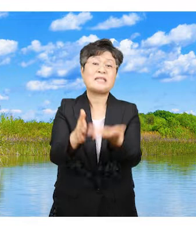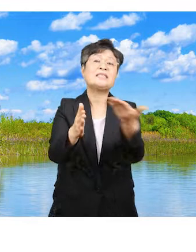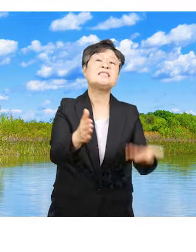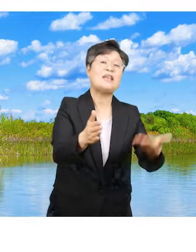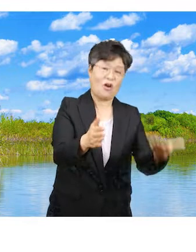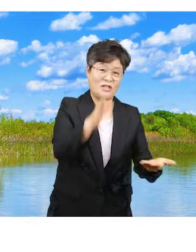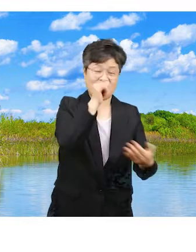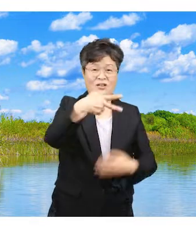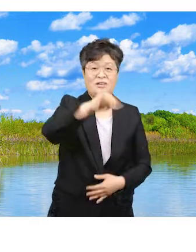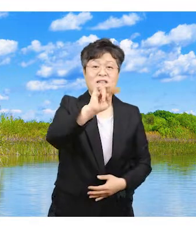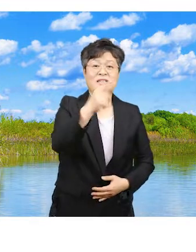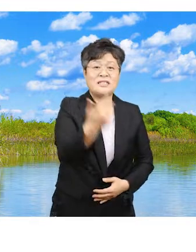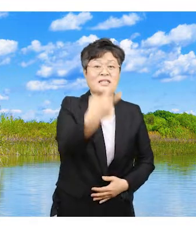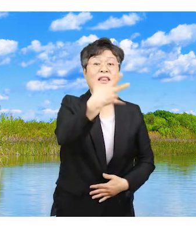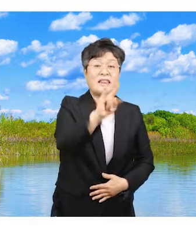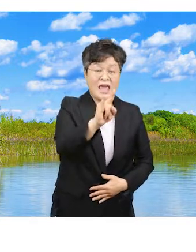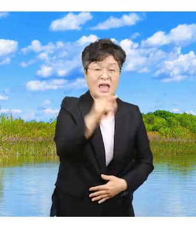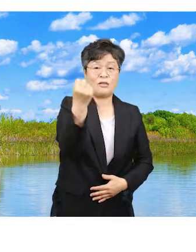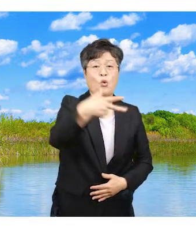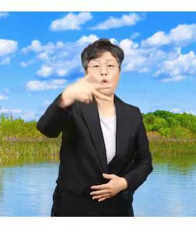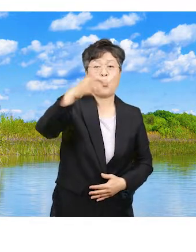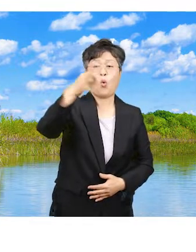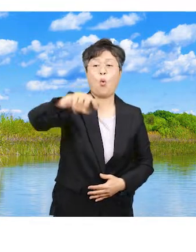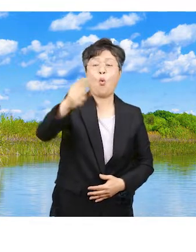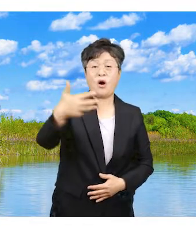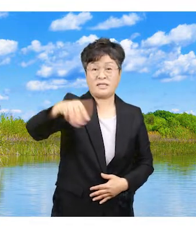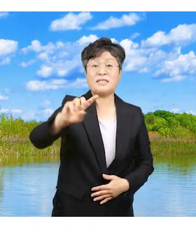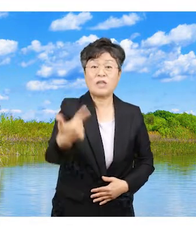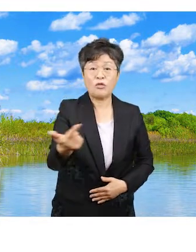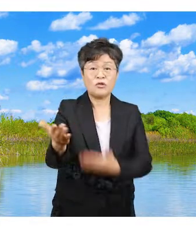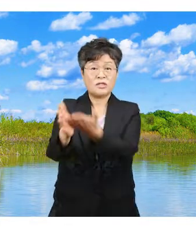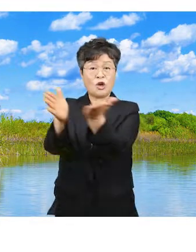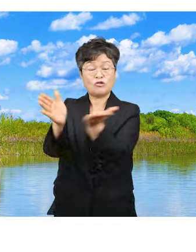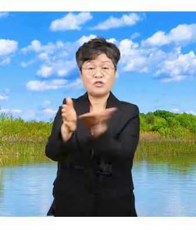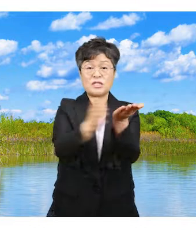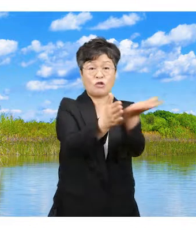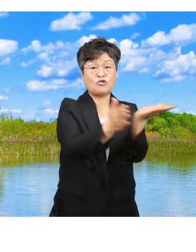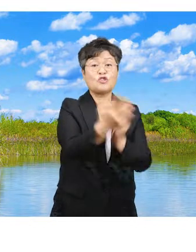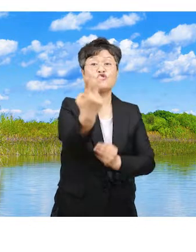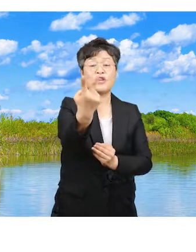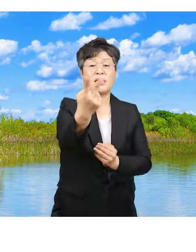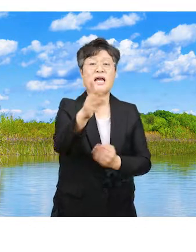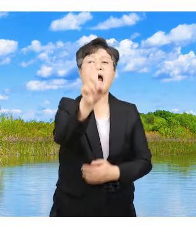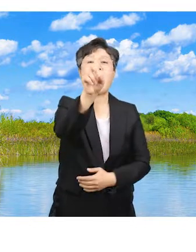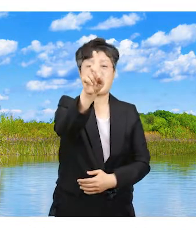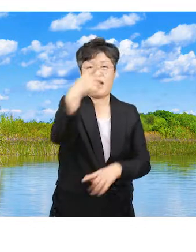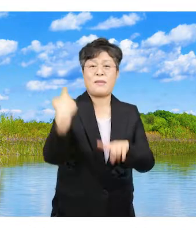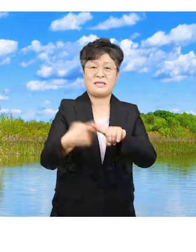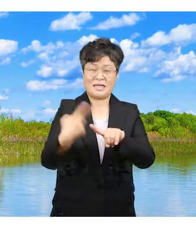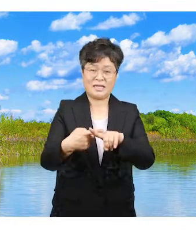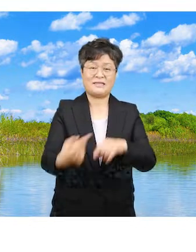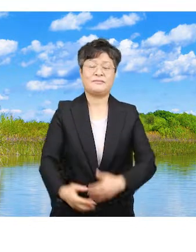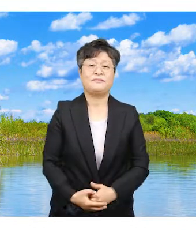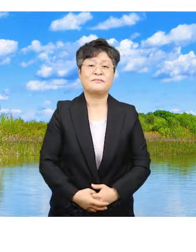저수지, 원천 저수지 이 두 저수지들은 실제로 원천 천과 하나의 몸이다 라고